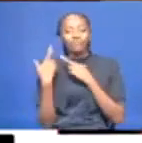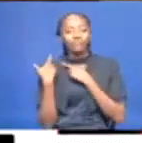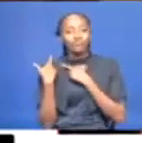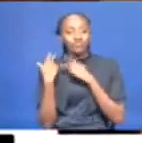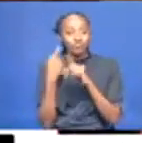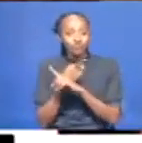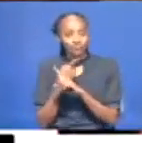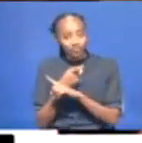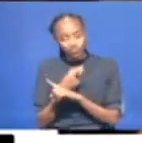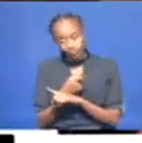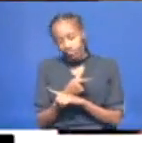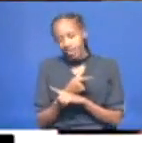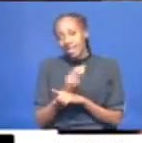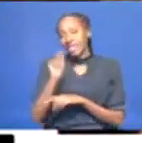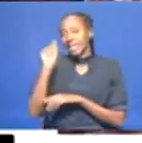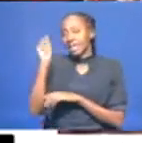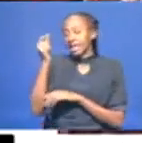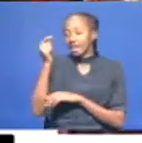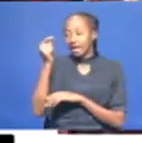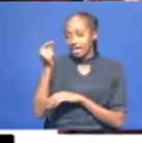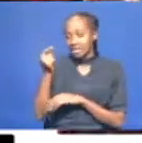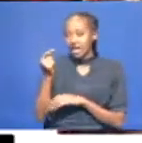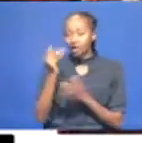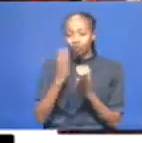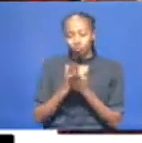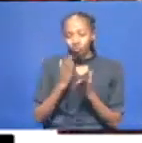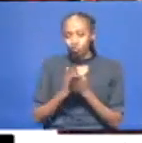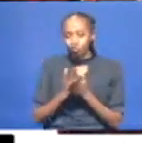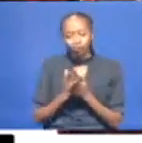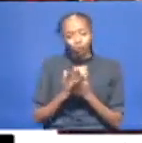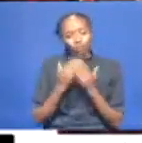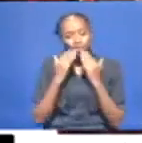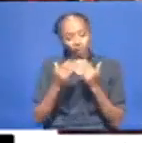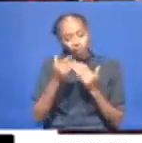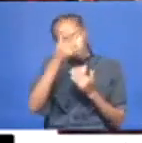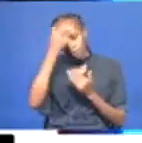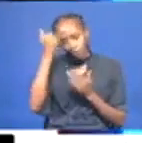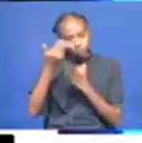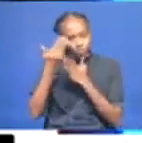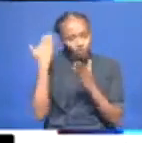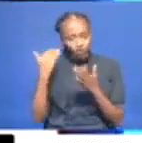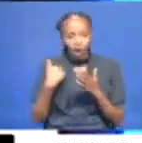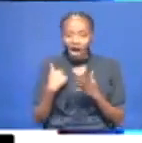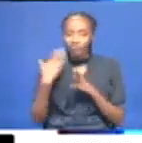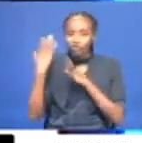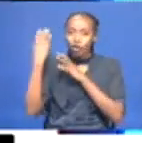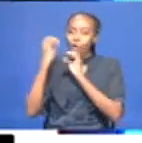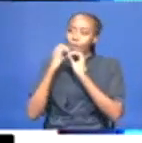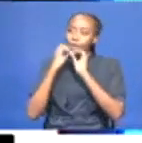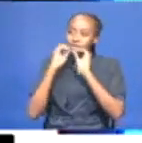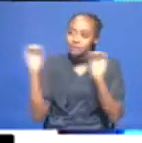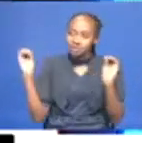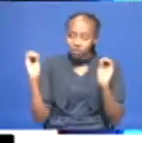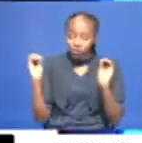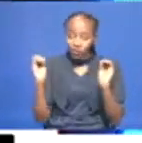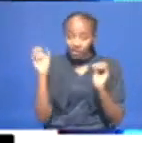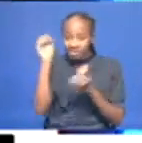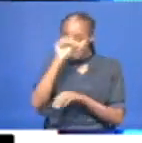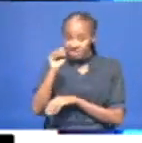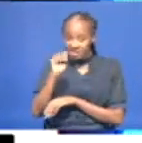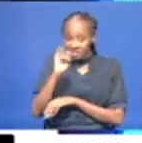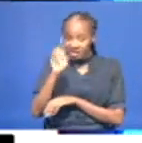kuwa nchi yake daima itaishukuru Kenya kwa kuwapa usaidizi wakati walikuwa wamepoteza matumaini. If Sierra Leone today